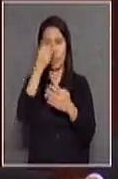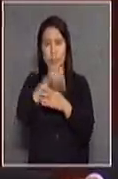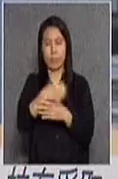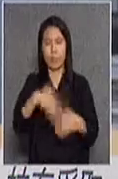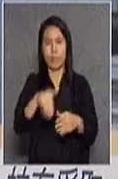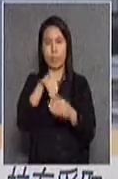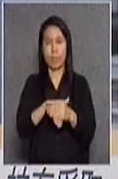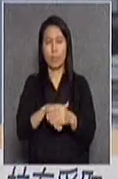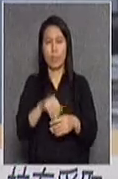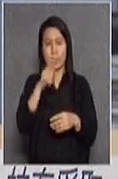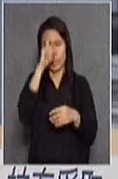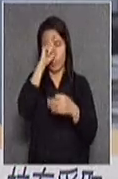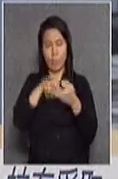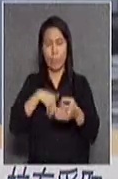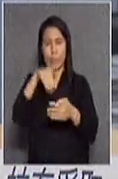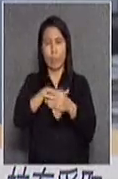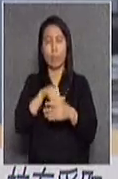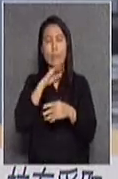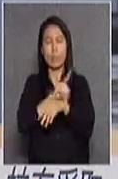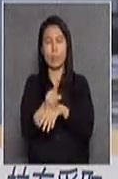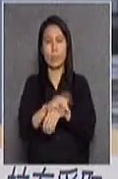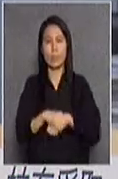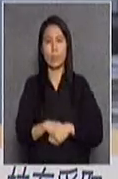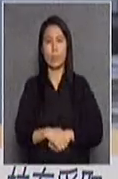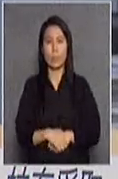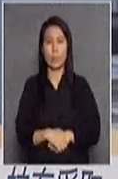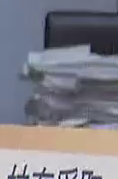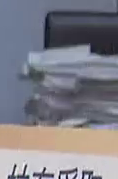梁國雄議員要求記名表決，表決鐘響1分鐘。